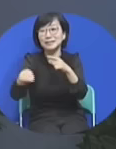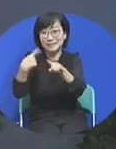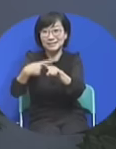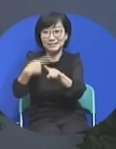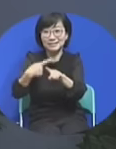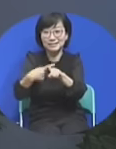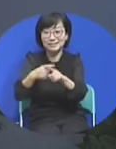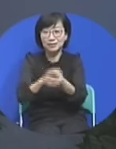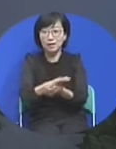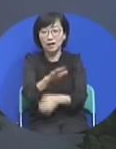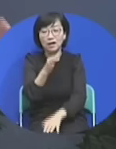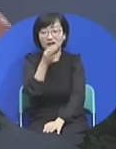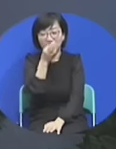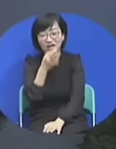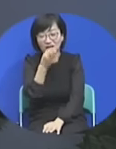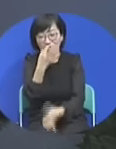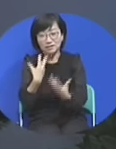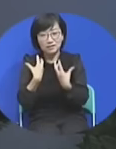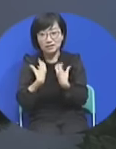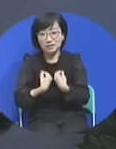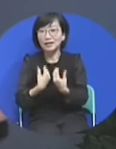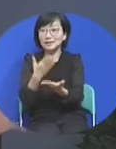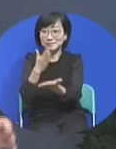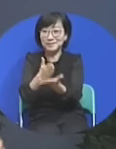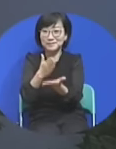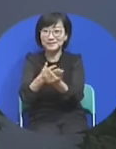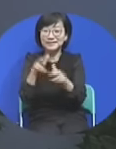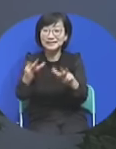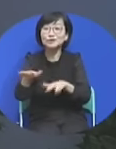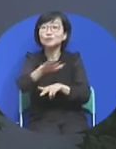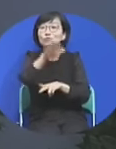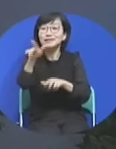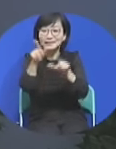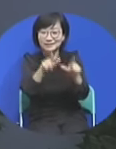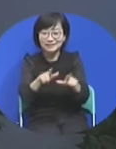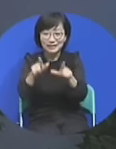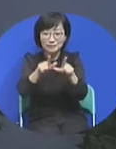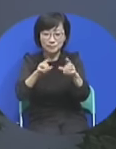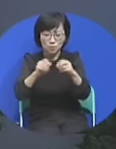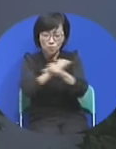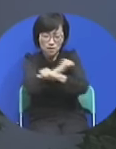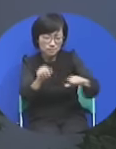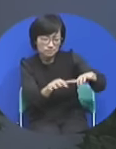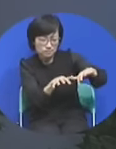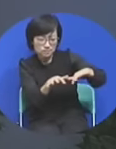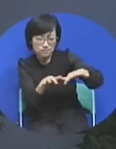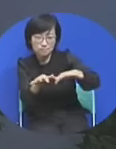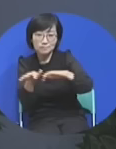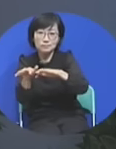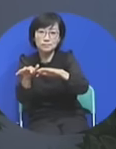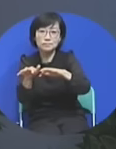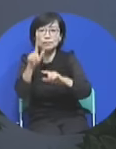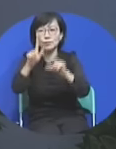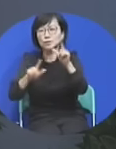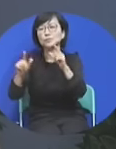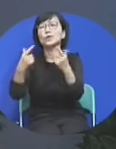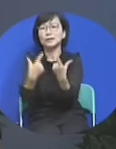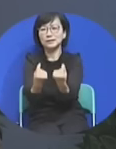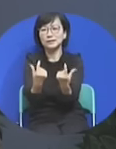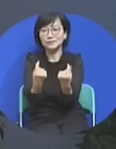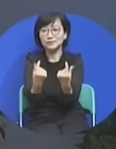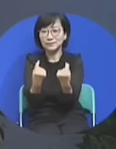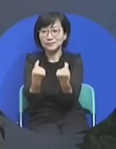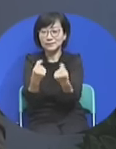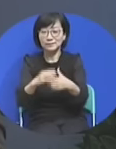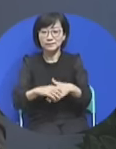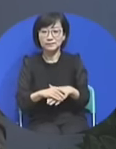없어요. 강야길을 가고 있는 거예요 지금. Even if things are very difficult as you live your life, you don't need to complain about that because we're living our life in the wilderness. 사실상